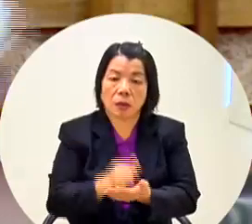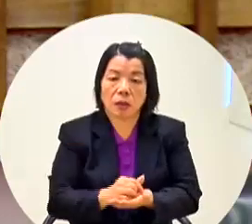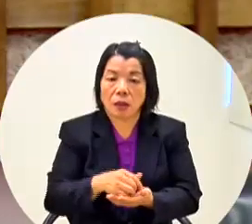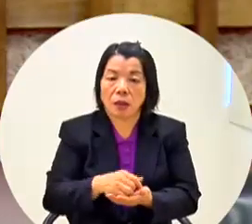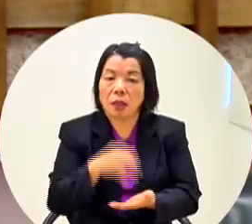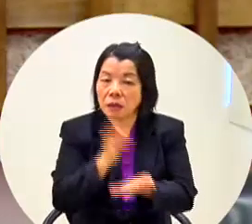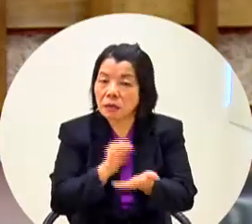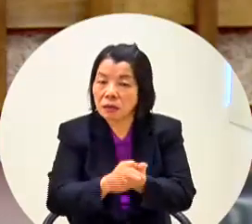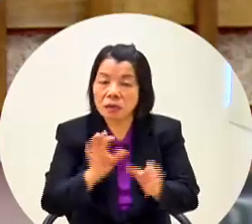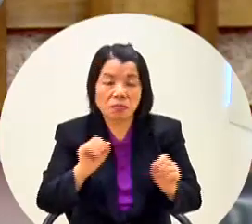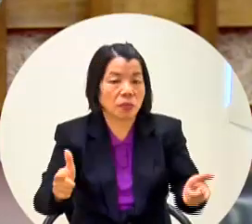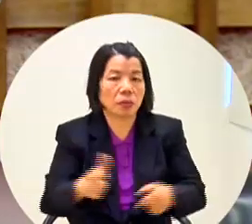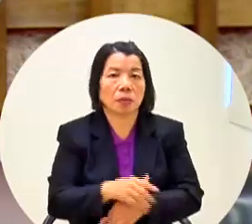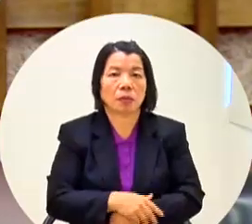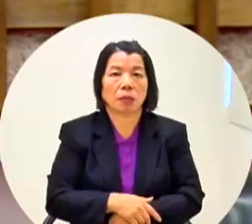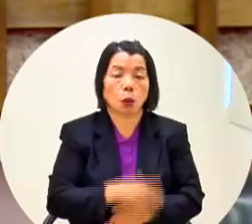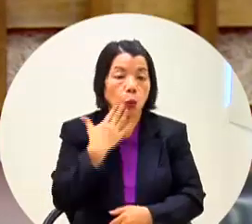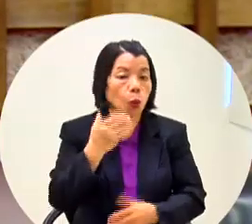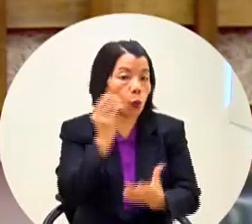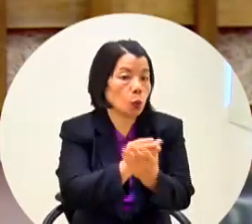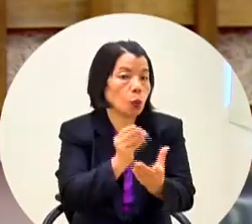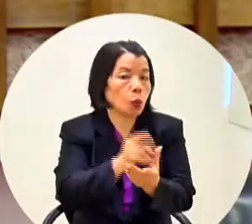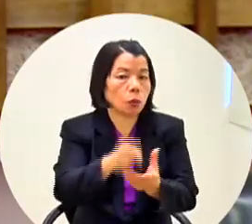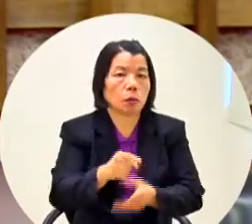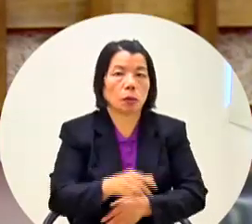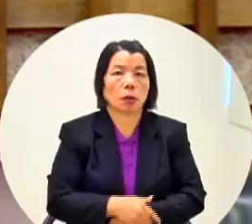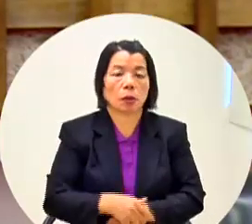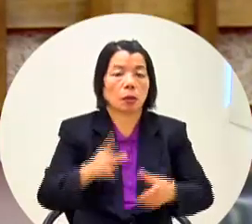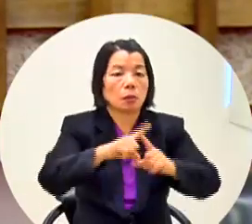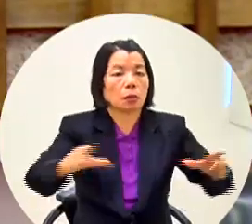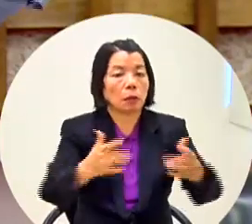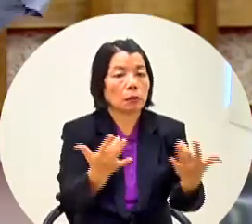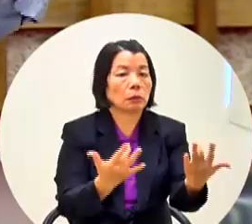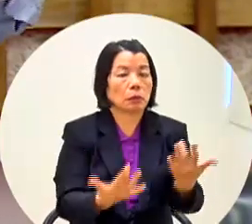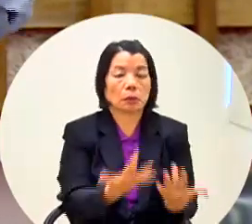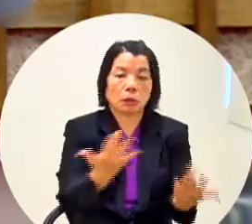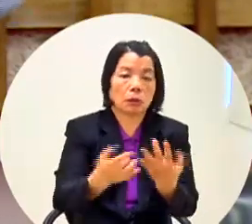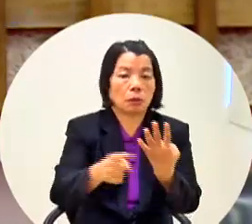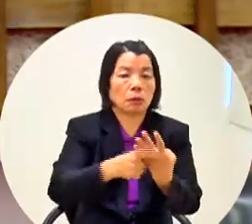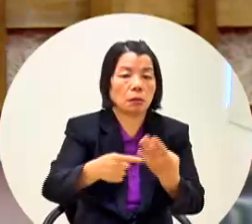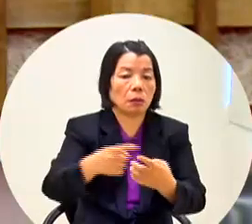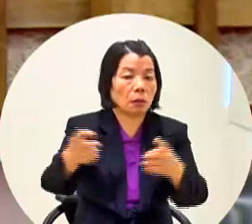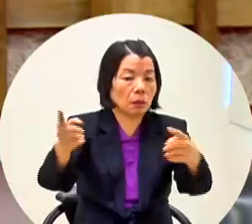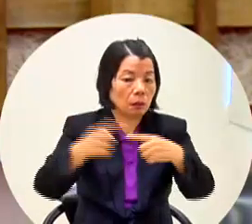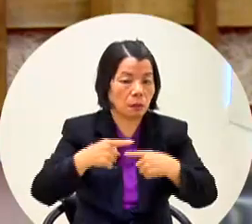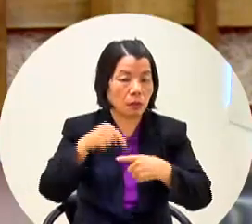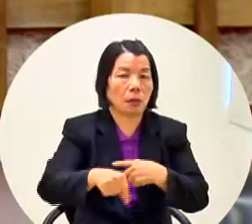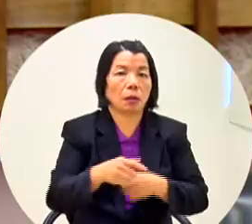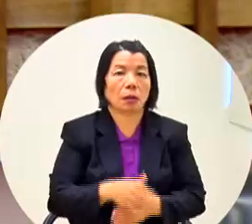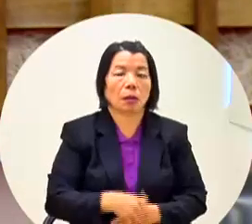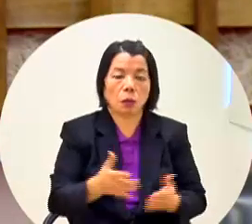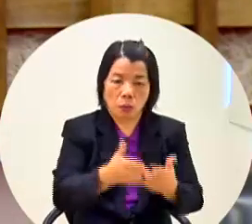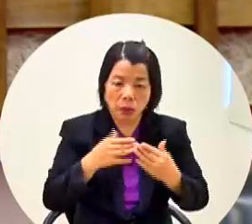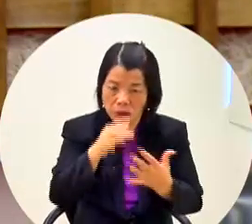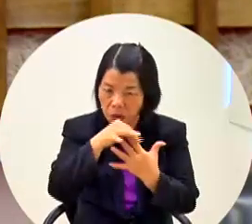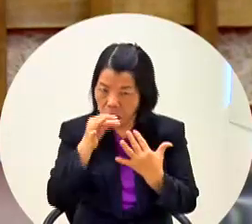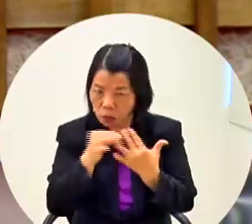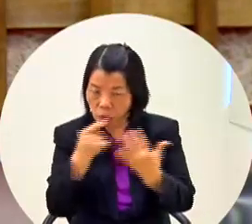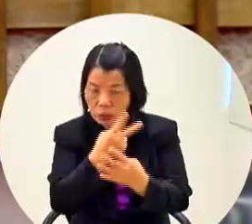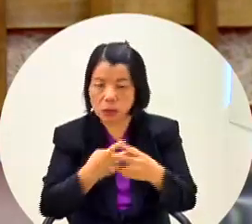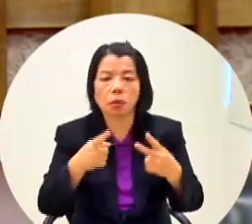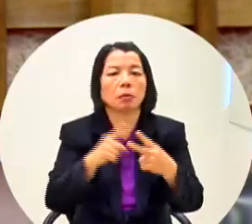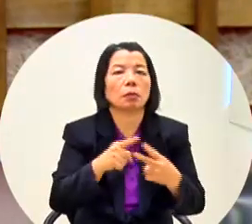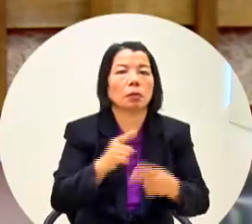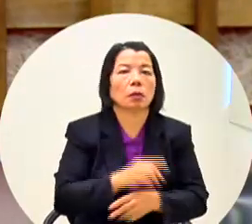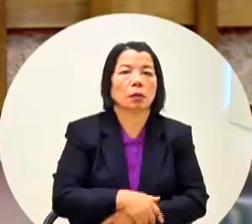是什么钱？既然市长提到的。有这么多产业要来，很热络，按得好啊，跟人客，我觉得这个才是